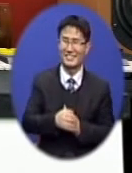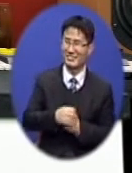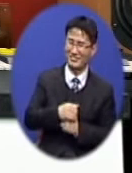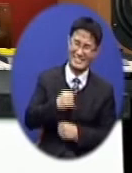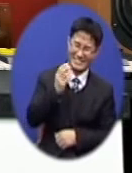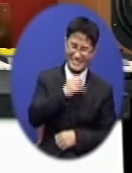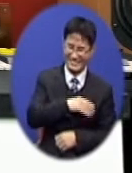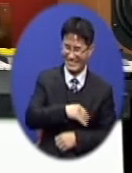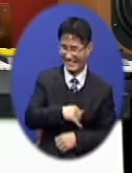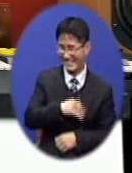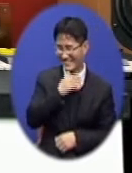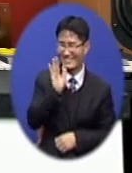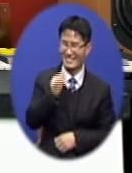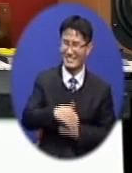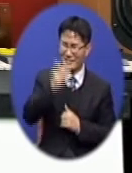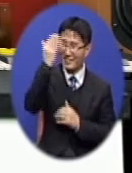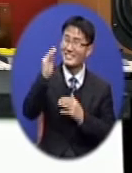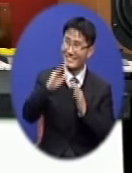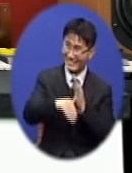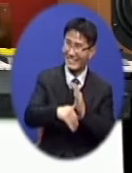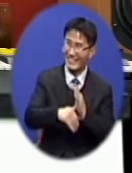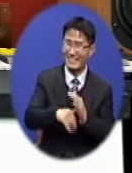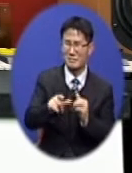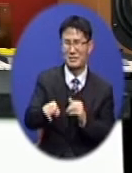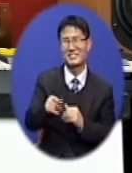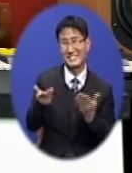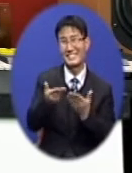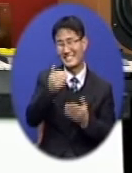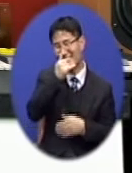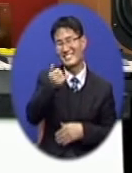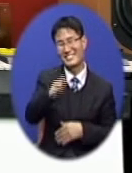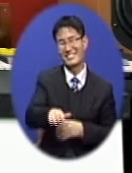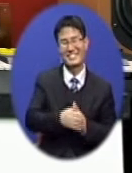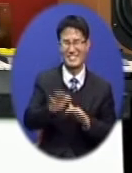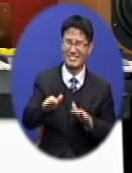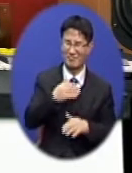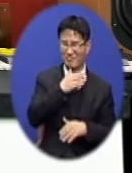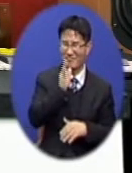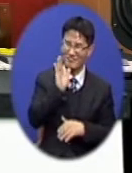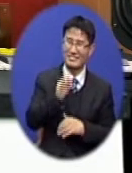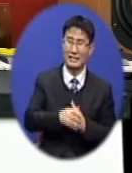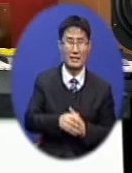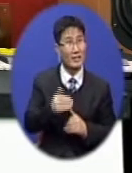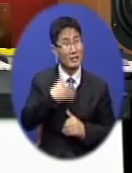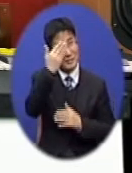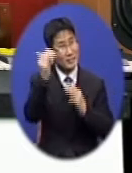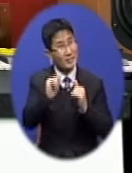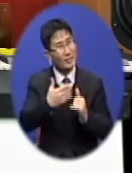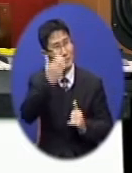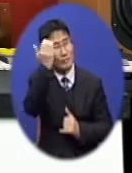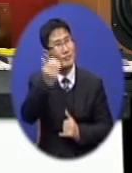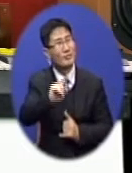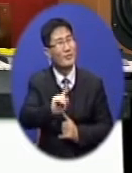아, 이제 나이 먹었는데요. 뭐 젊어서야 물론 이제 그런 일도 있겠지만은 이제는 나이 먹어서. 네. 소시적 꿈은 어떤